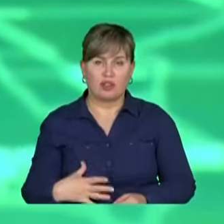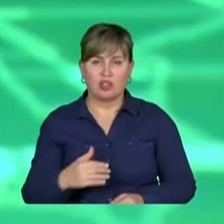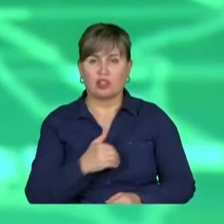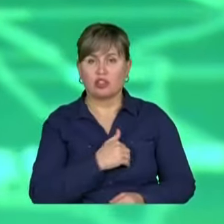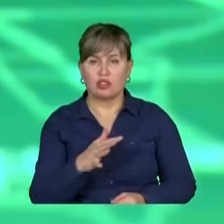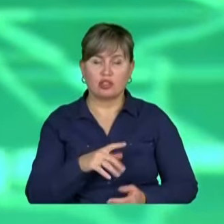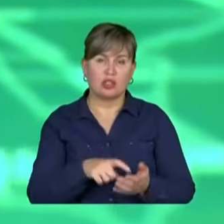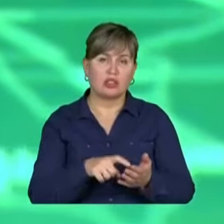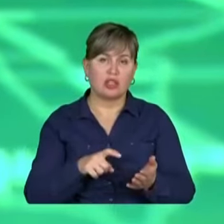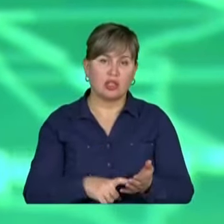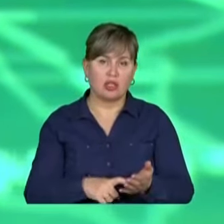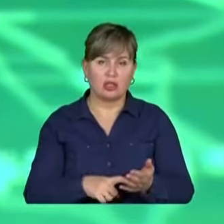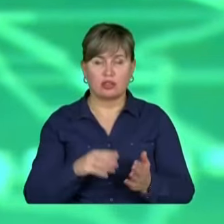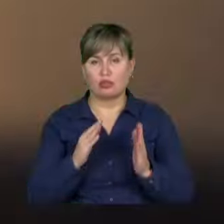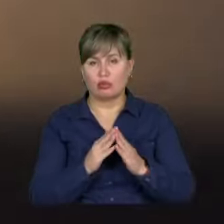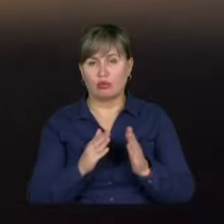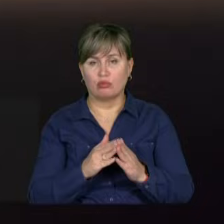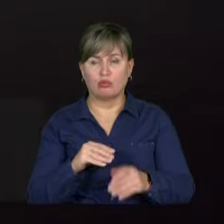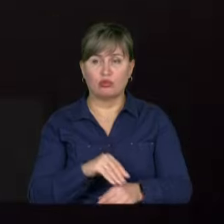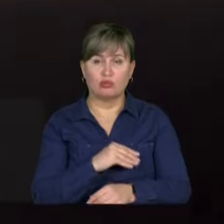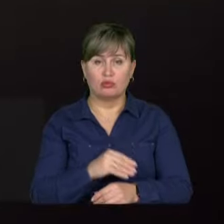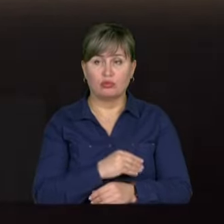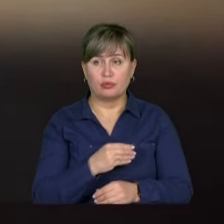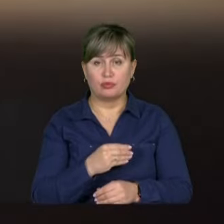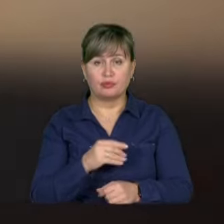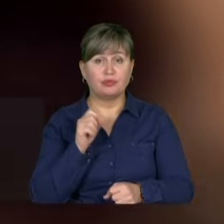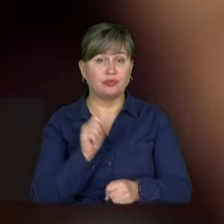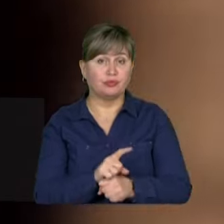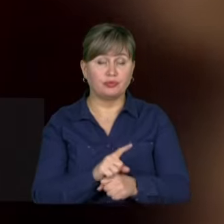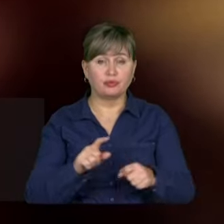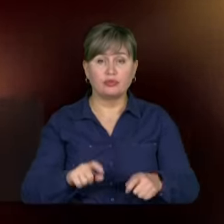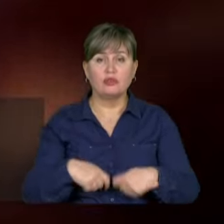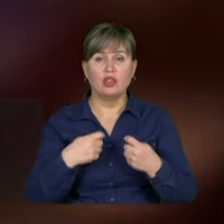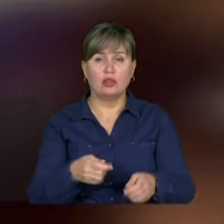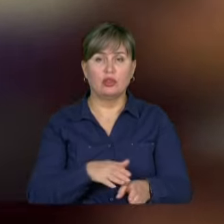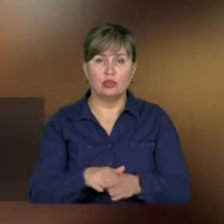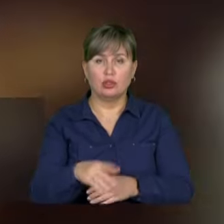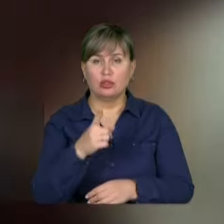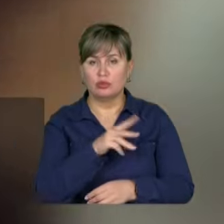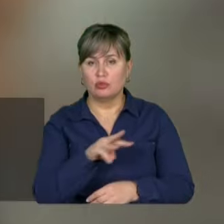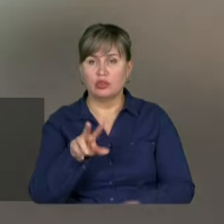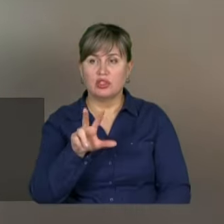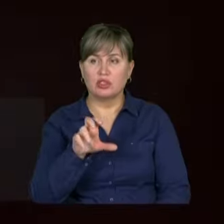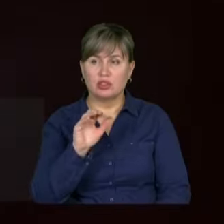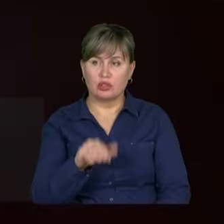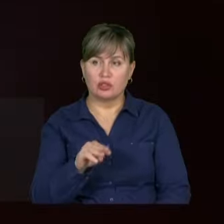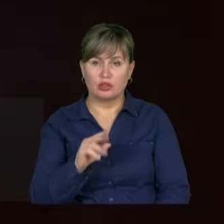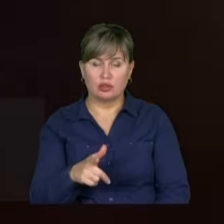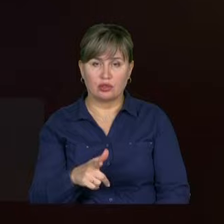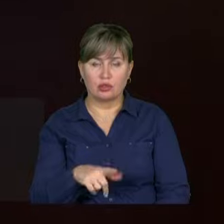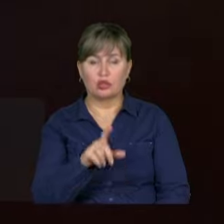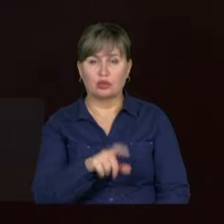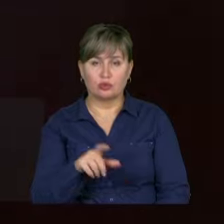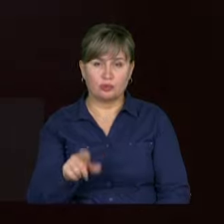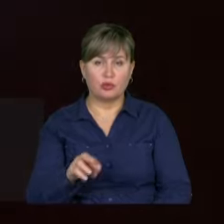нежелание делить имущество с супругом. По данным следствия, заказчица передала исполнителю 1 300 000 тенге. Сотрудникам